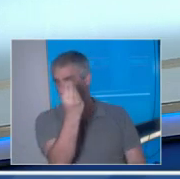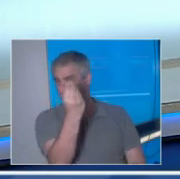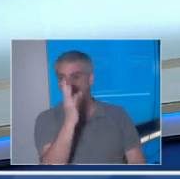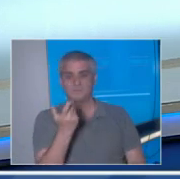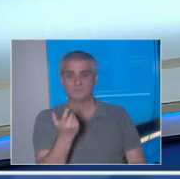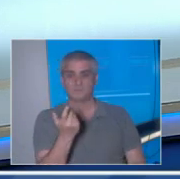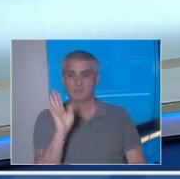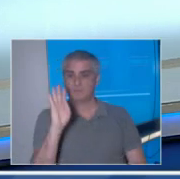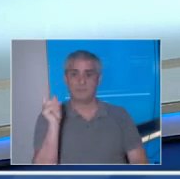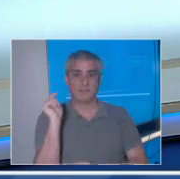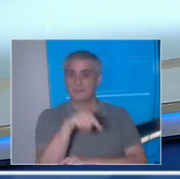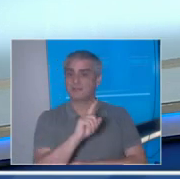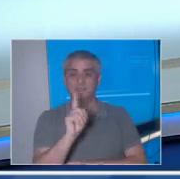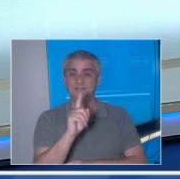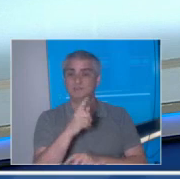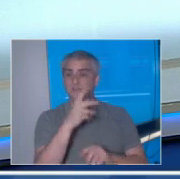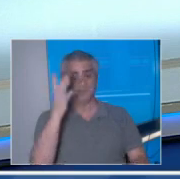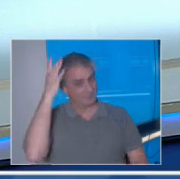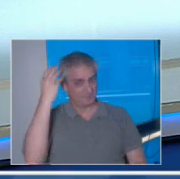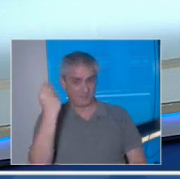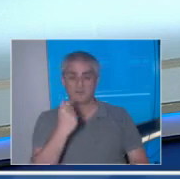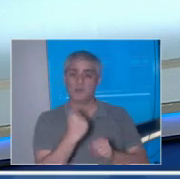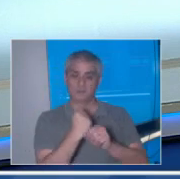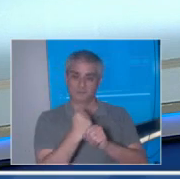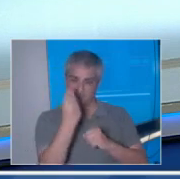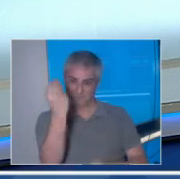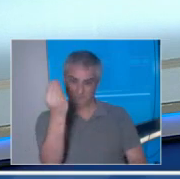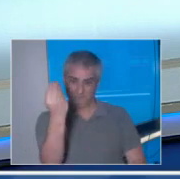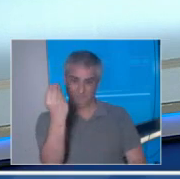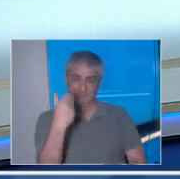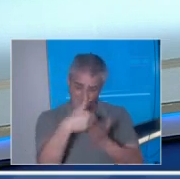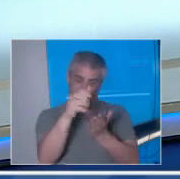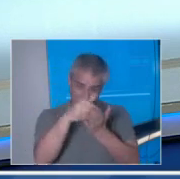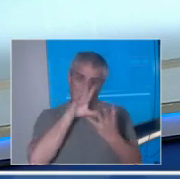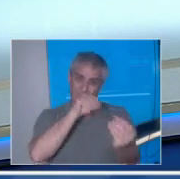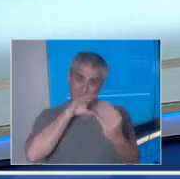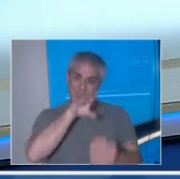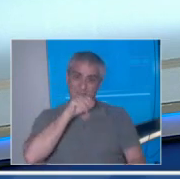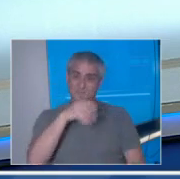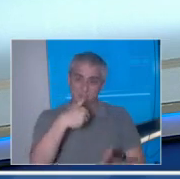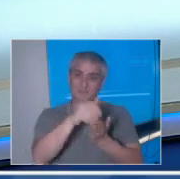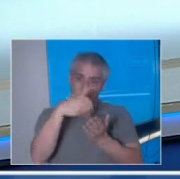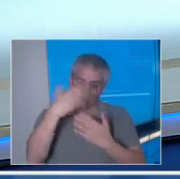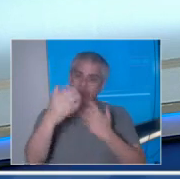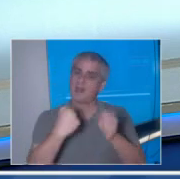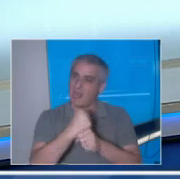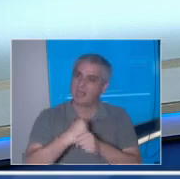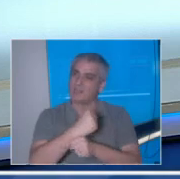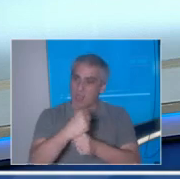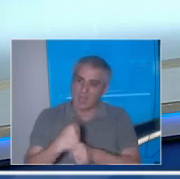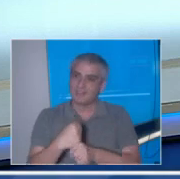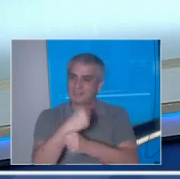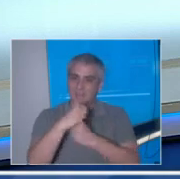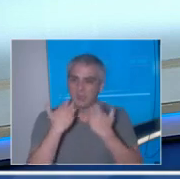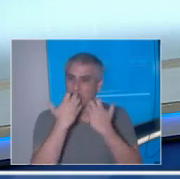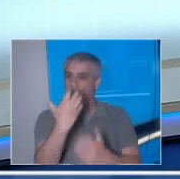זה, נתניהו נכנס? לא, אבל בן גביר עושה לו... לא, אבל בן גביר עושה לו... תמשיך כאילו. ימשיך כבודו, תמשיך לטחון את